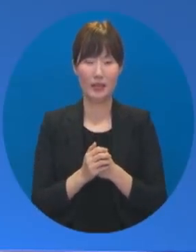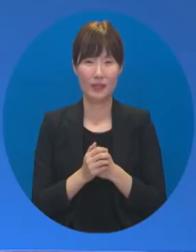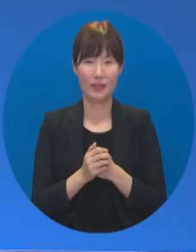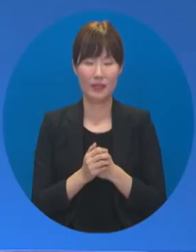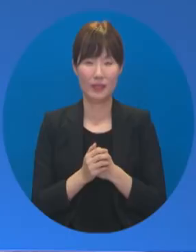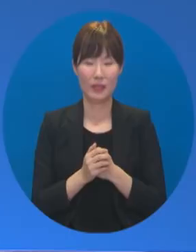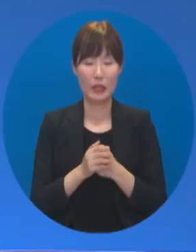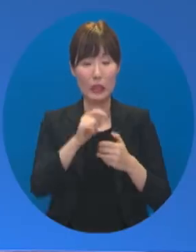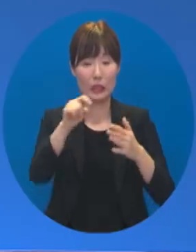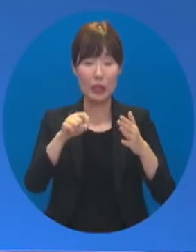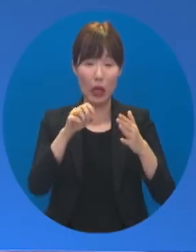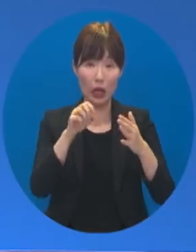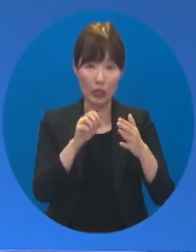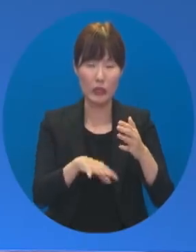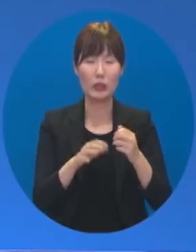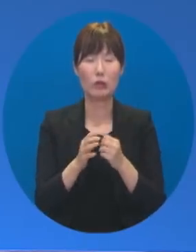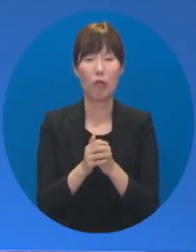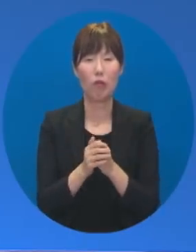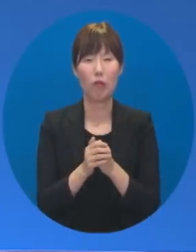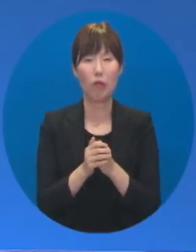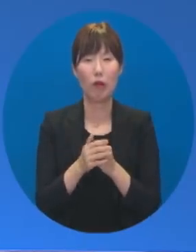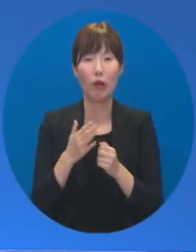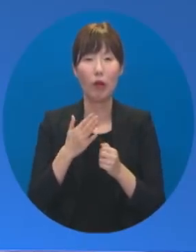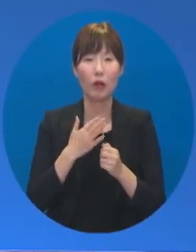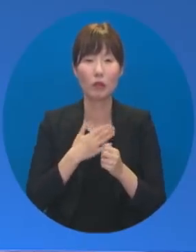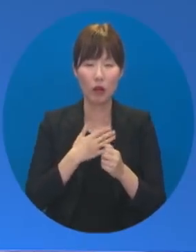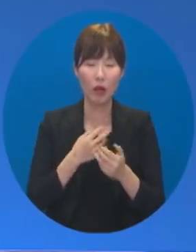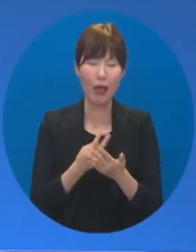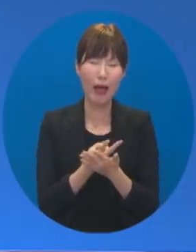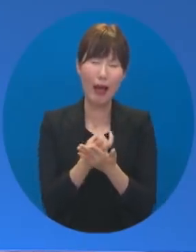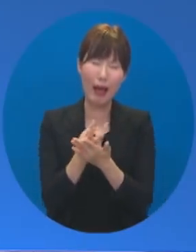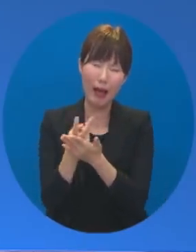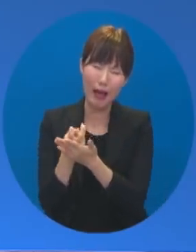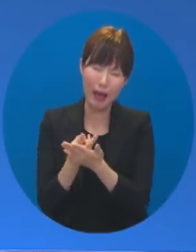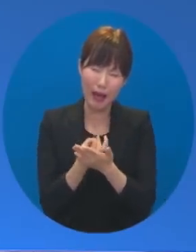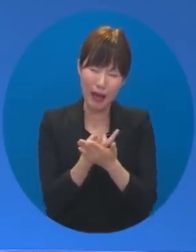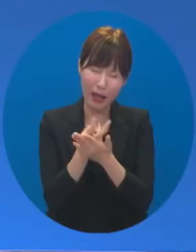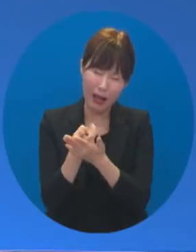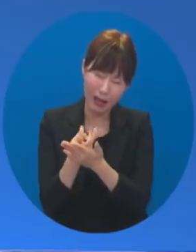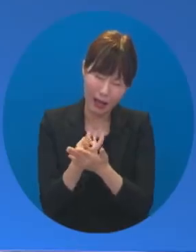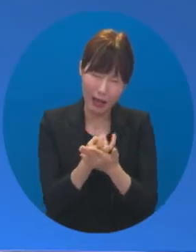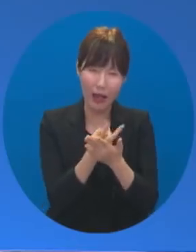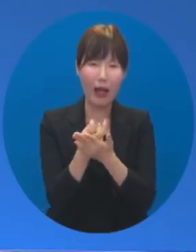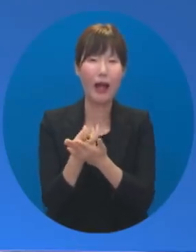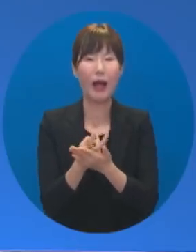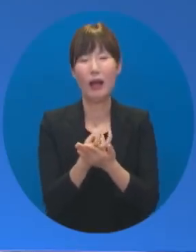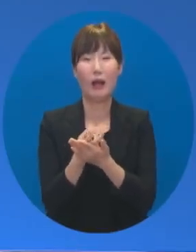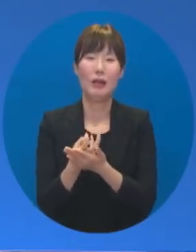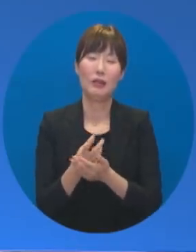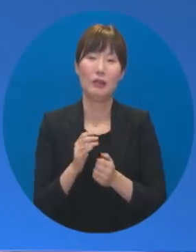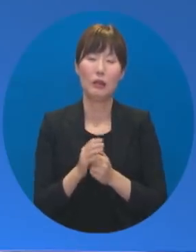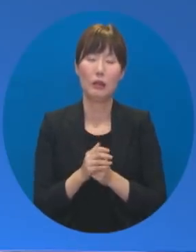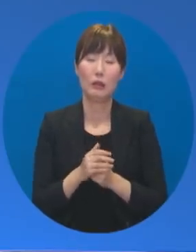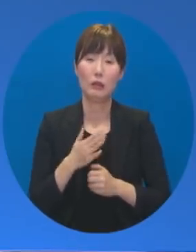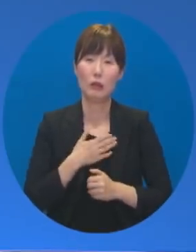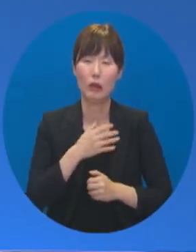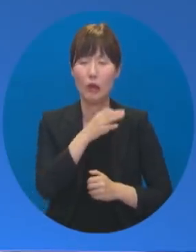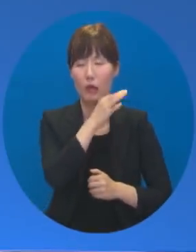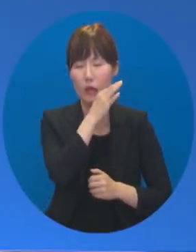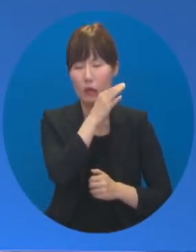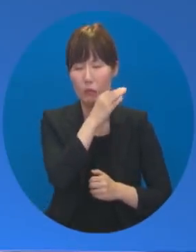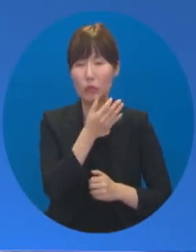그 안에서 헤어나올 수가 없었습니다. 저는 사실은 참 부끄럽지만